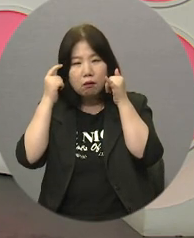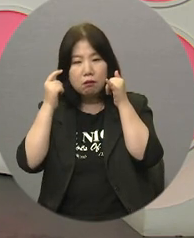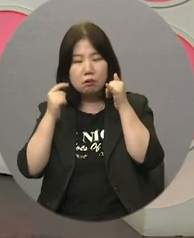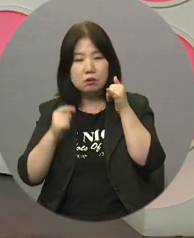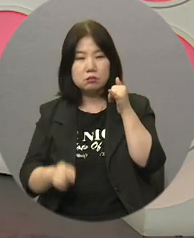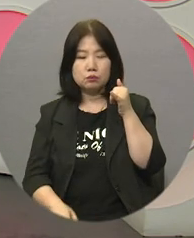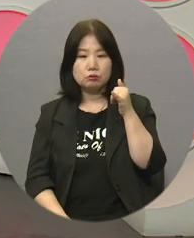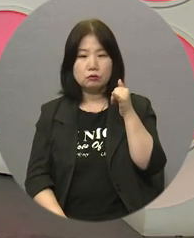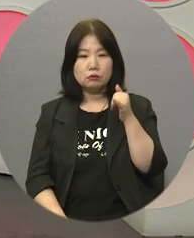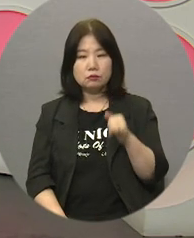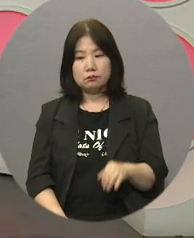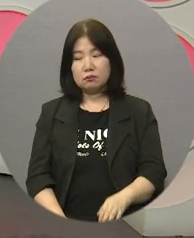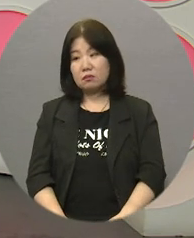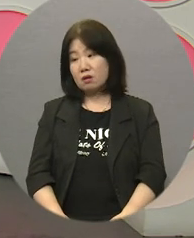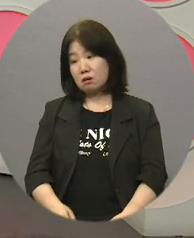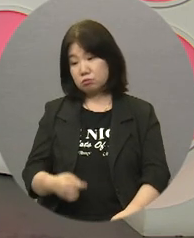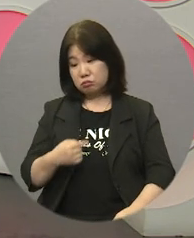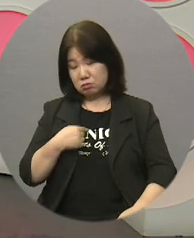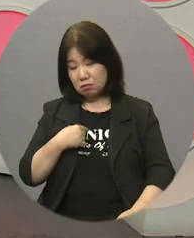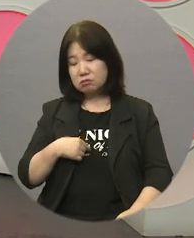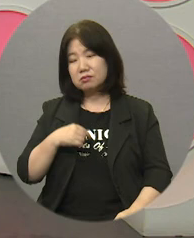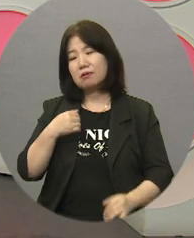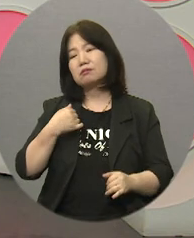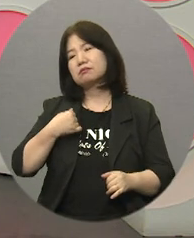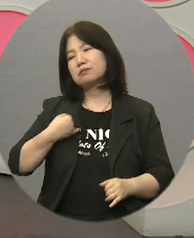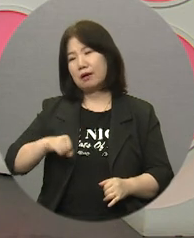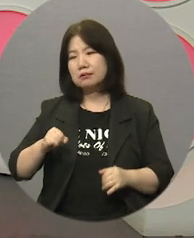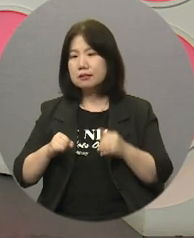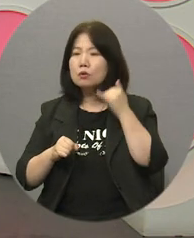내가 내 딸한테 그냥 전화하는 기다.